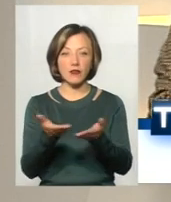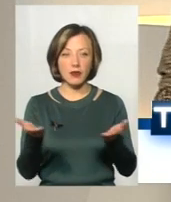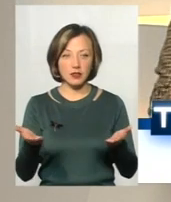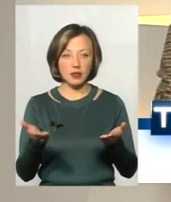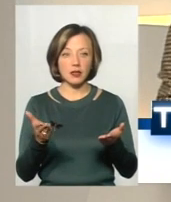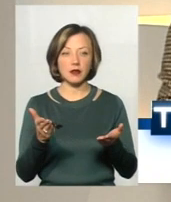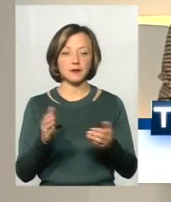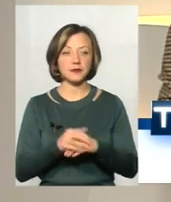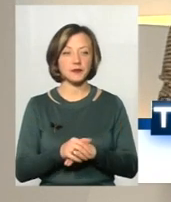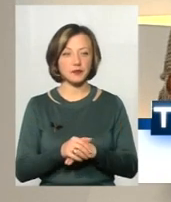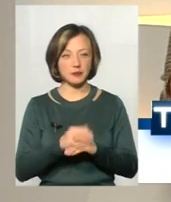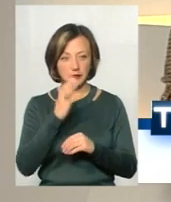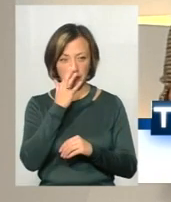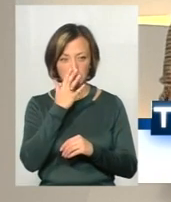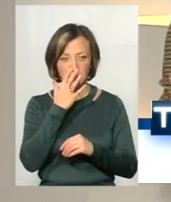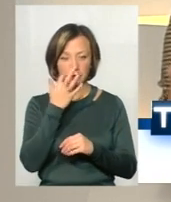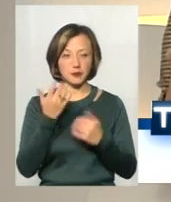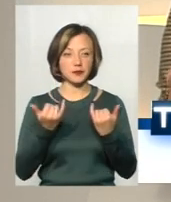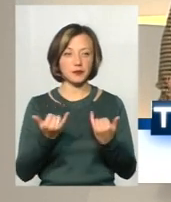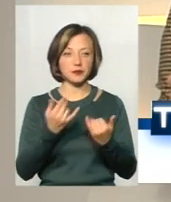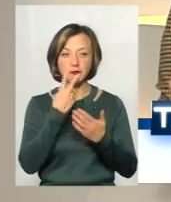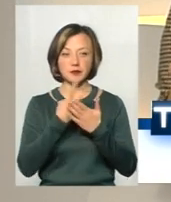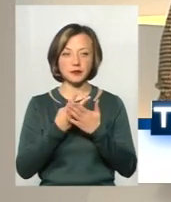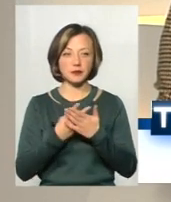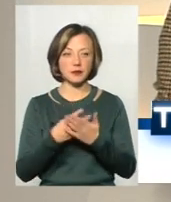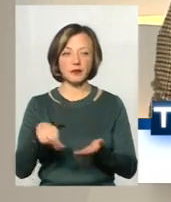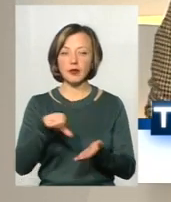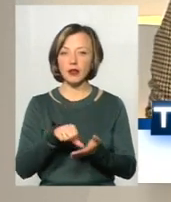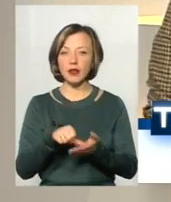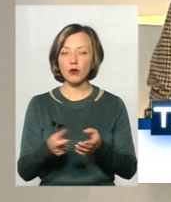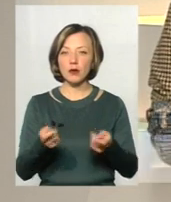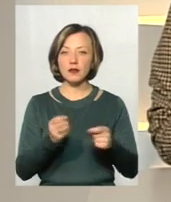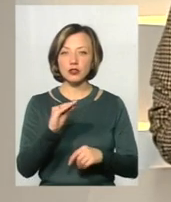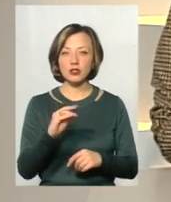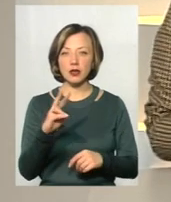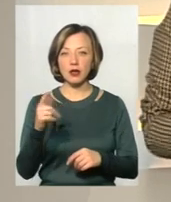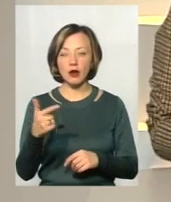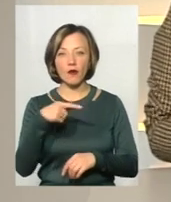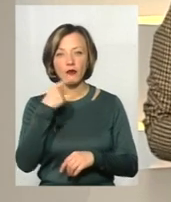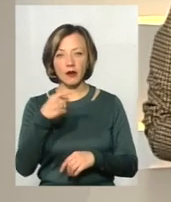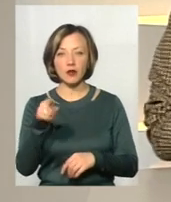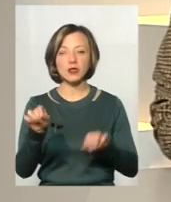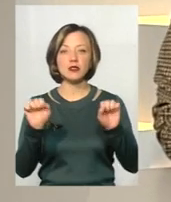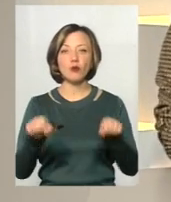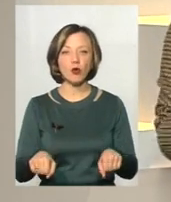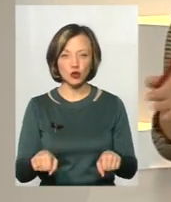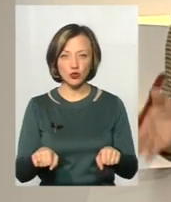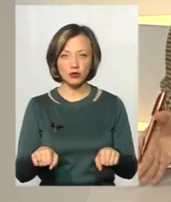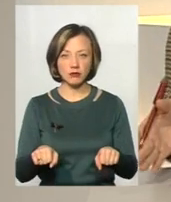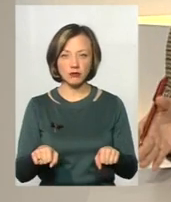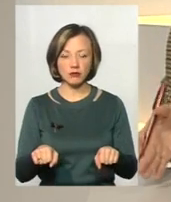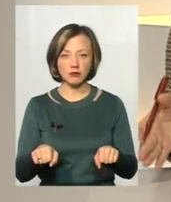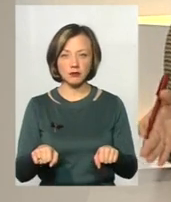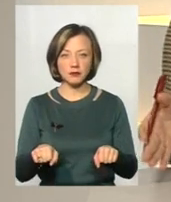додасте. От ми в сюжеті бачили, представник управління ЖКГ говорив про те, що вони зможуть в